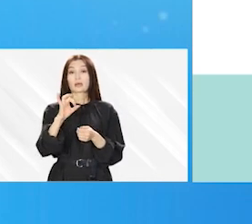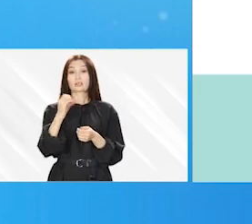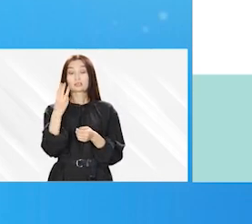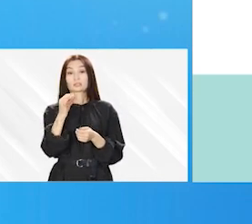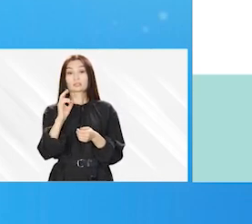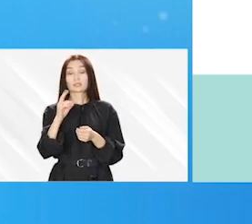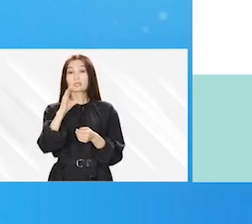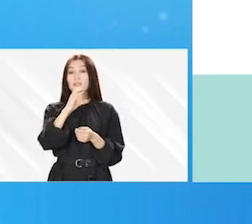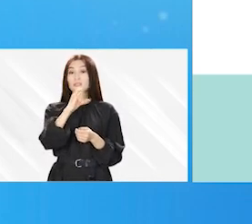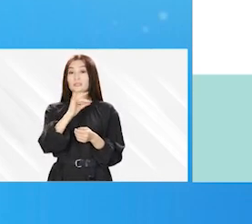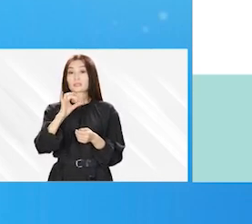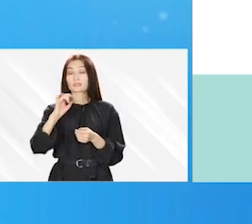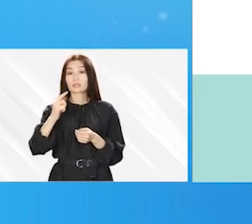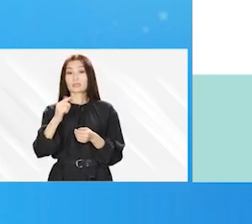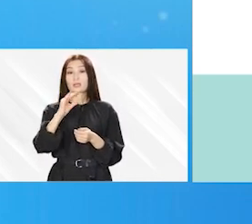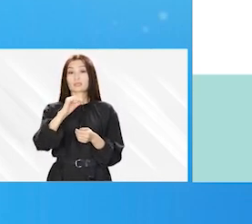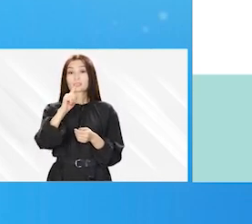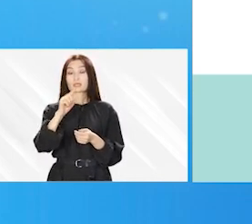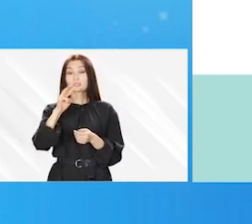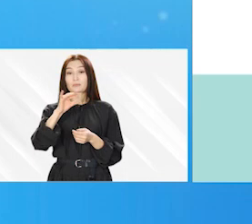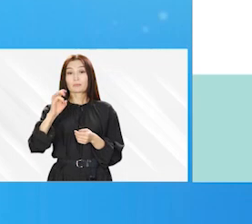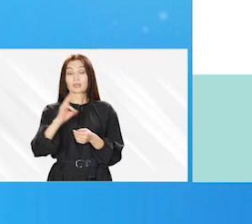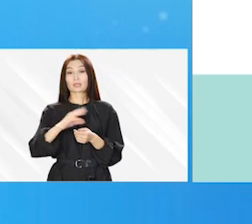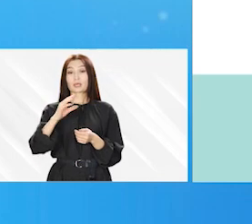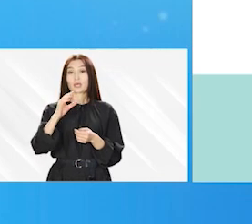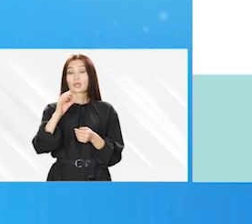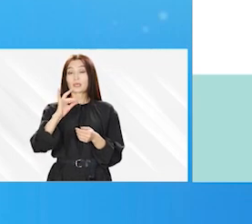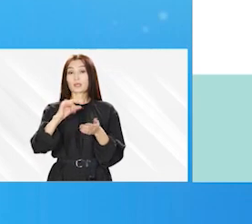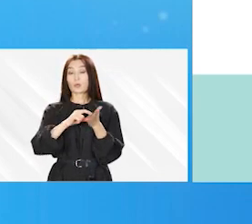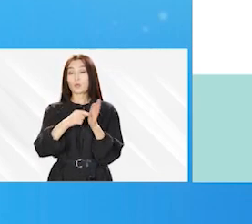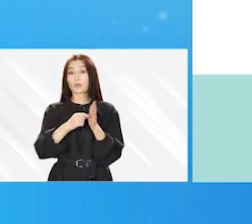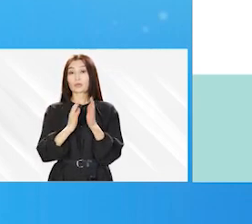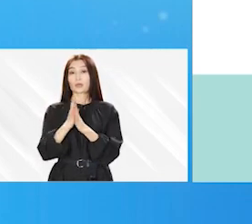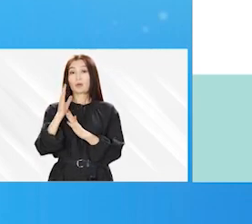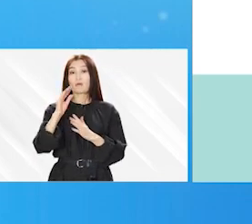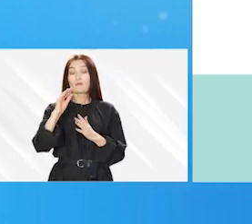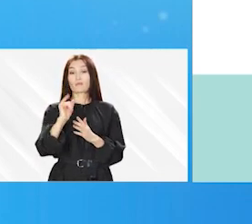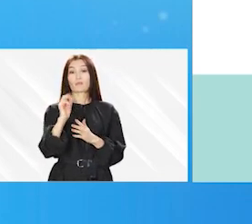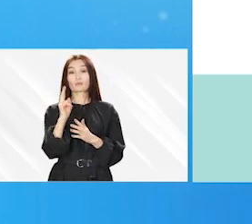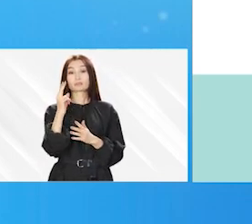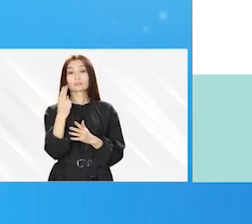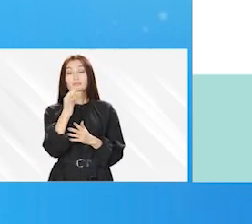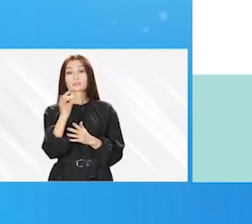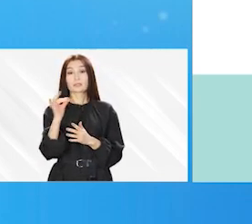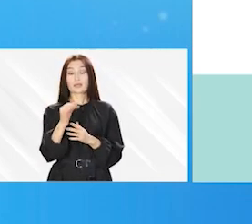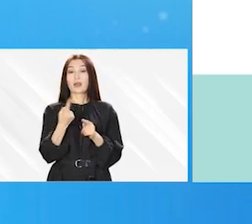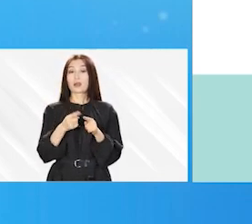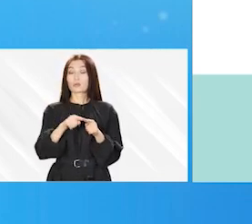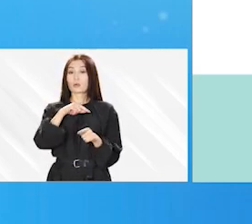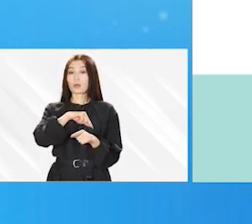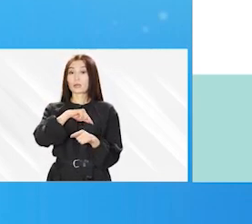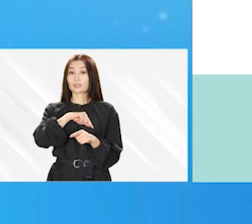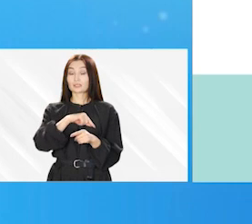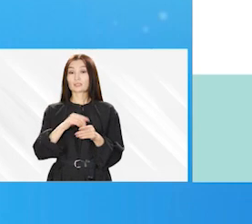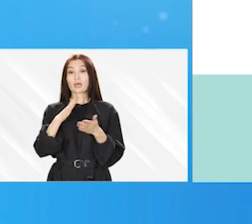побегах сирени бузины жасмина жимолости и комнатного растения фуксии для которых характерно супротивно